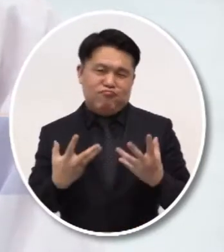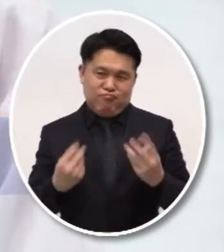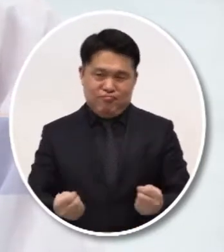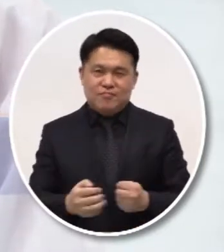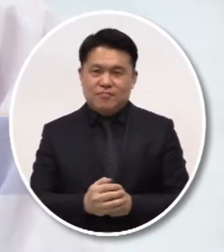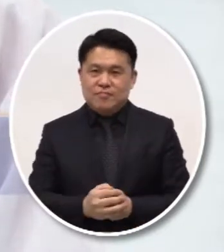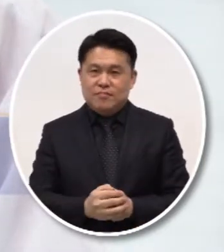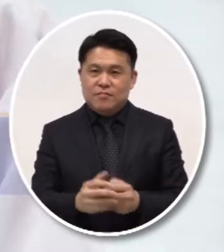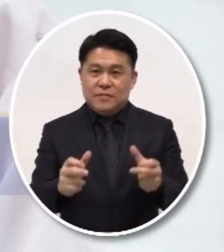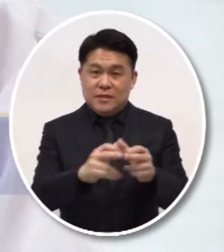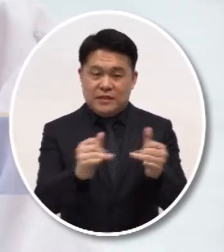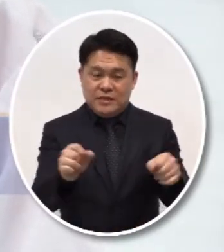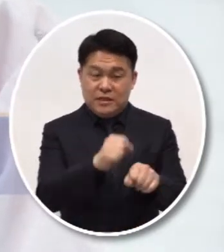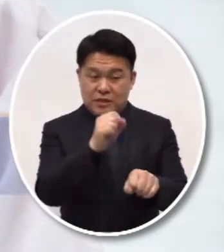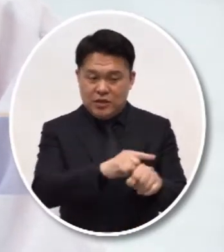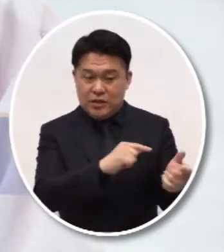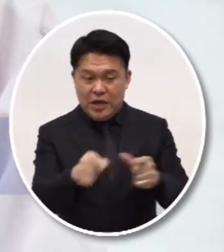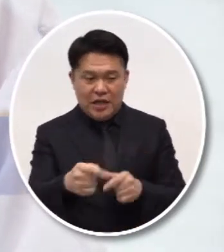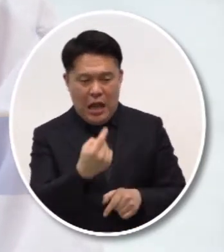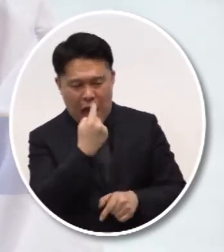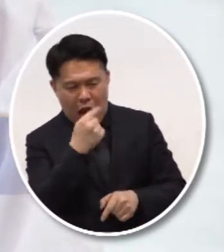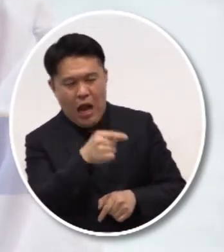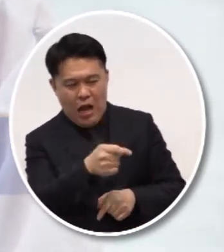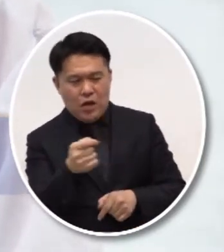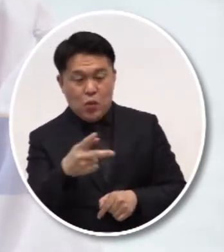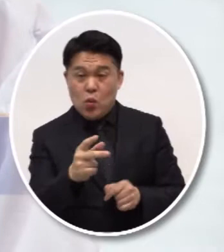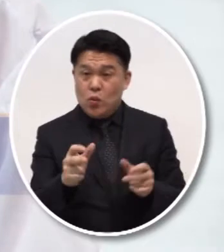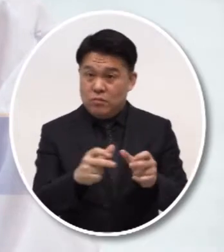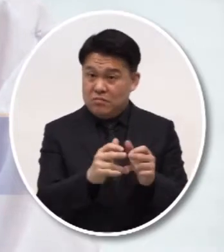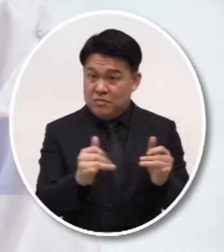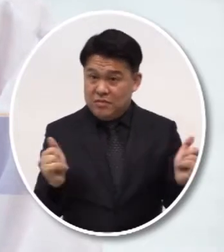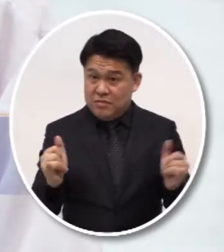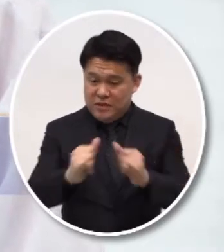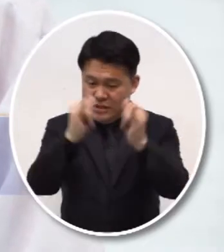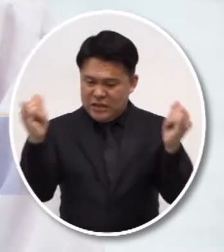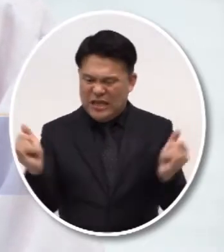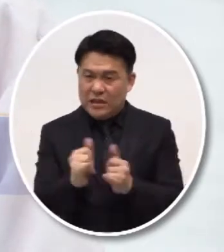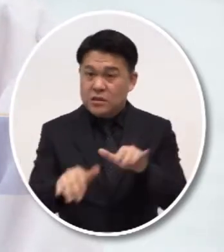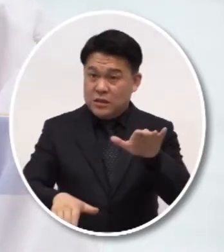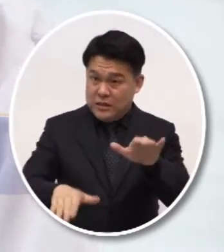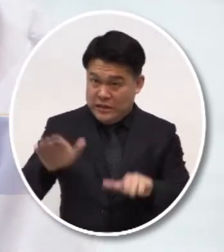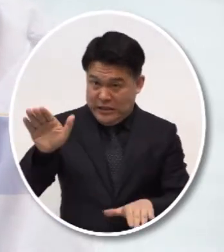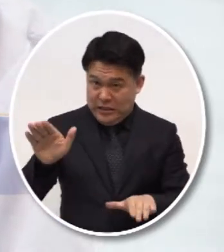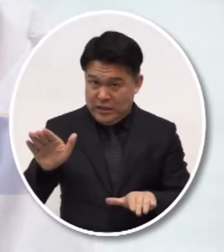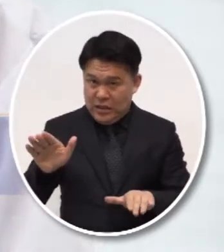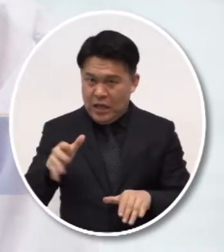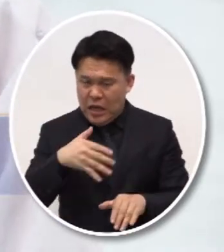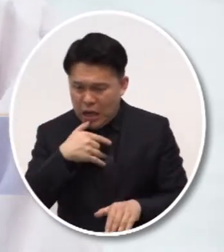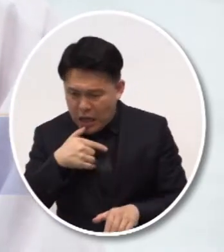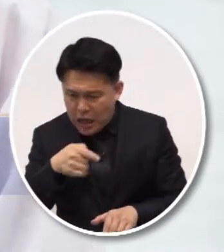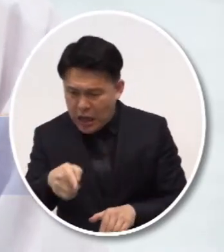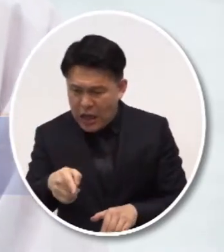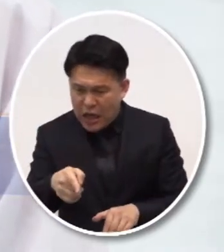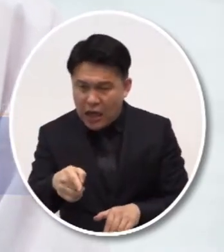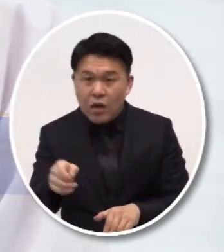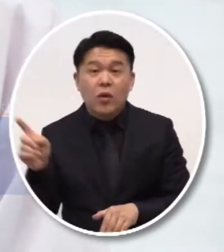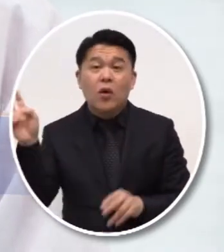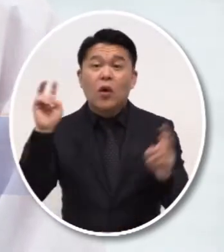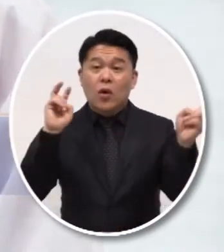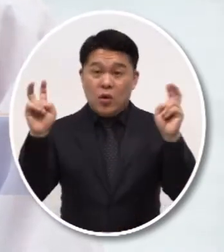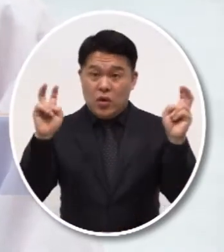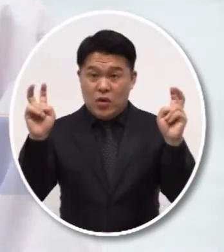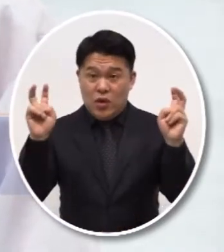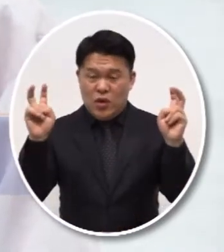많아요. 장애인의 특성도 많이 배우고 장애인이 사회에서 차별을 받는 그거를 지금